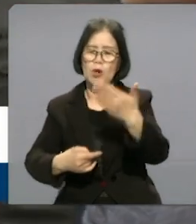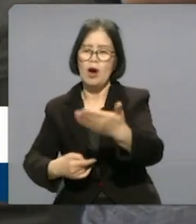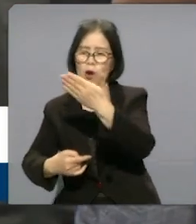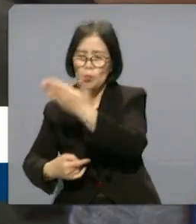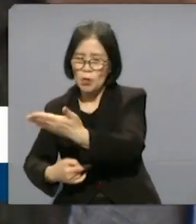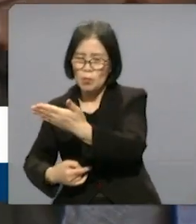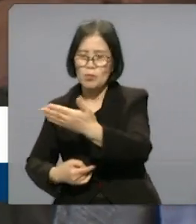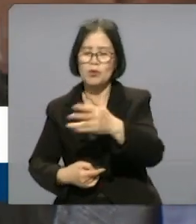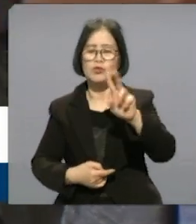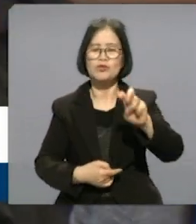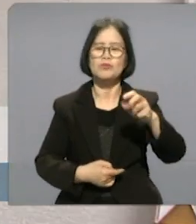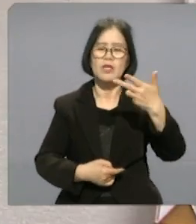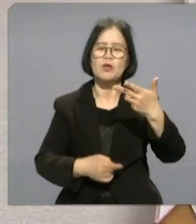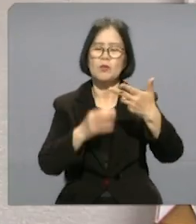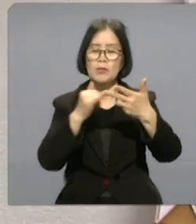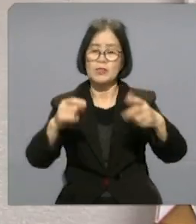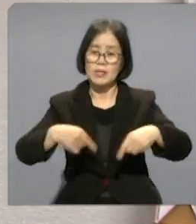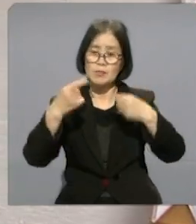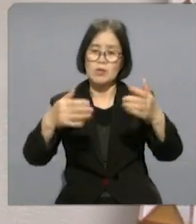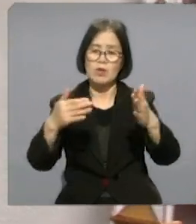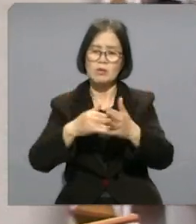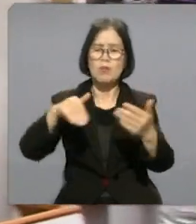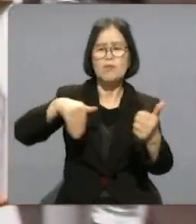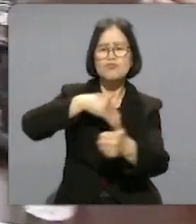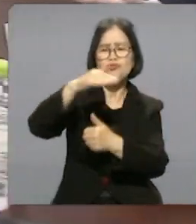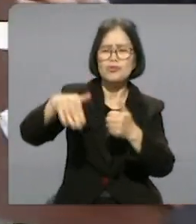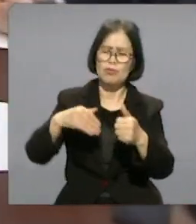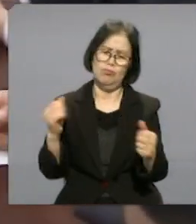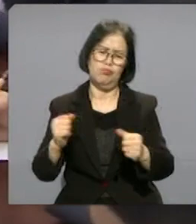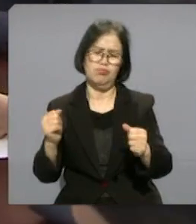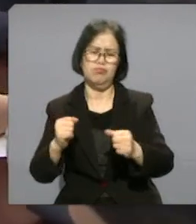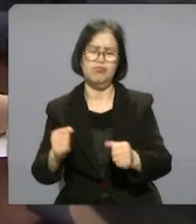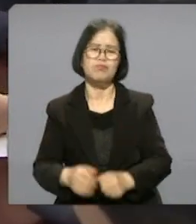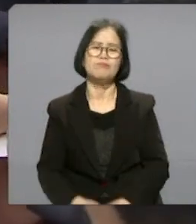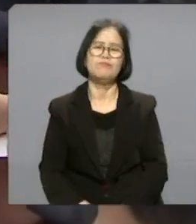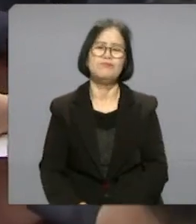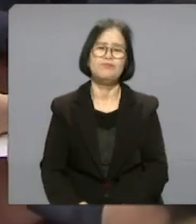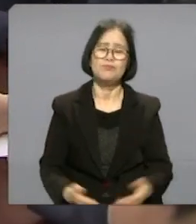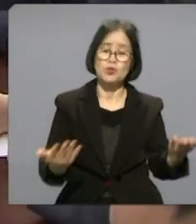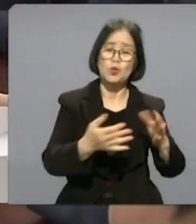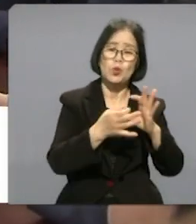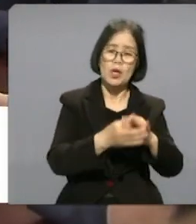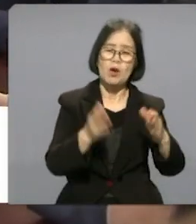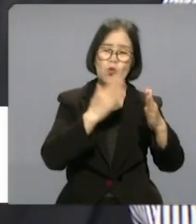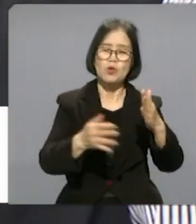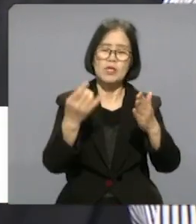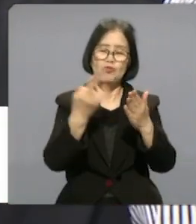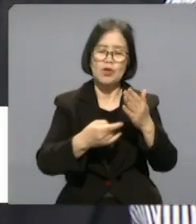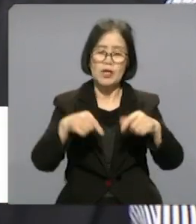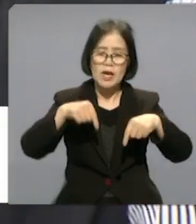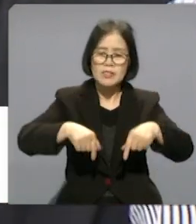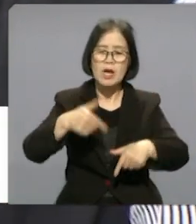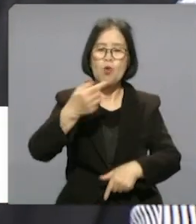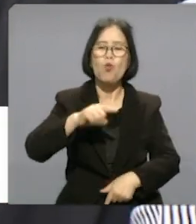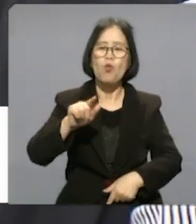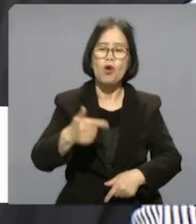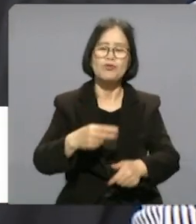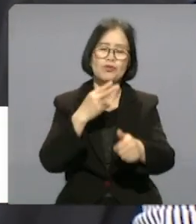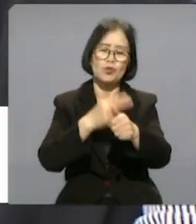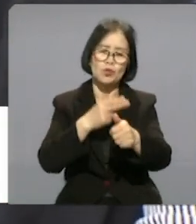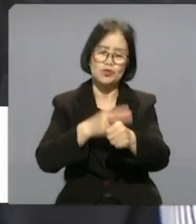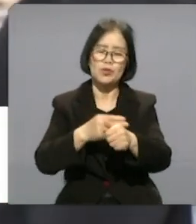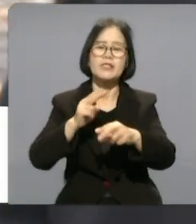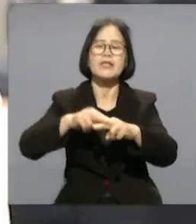모두 27명의 위원이 참석했지만 분위기는 냉랭했습니다. 노동계가 공익위원 간사인 권순원 숙명여대